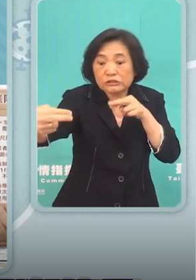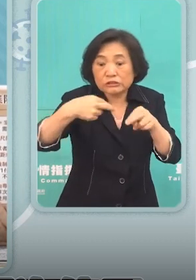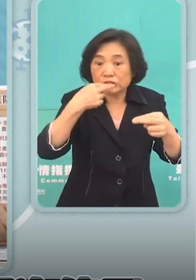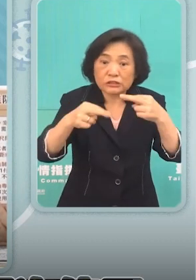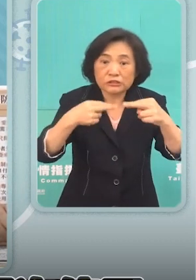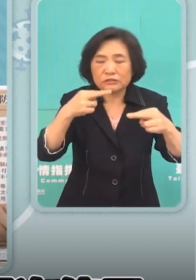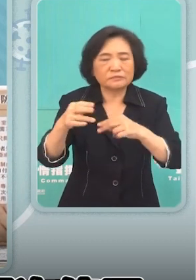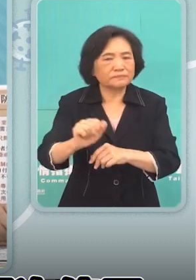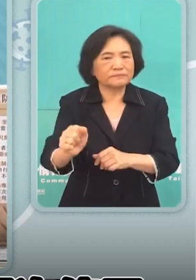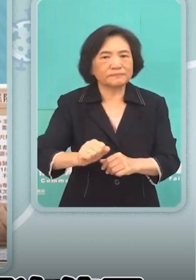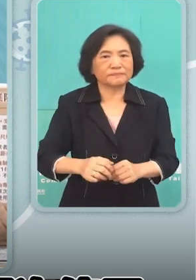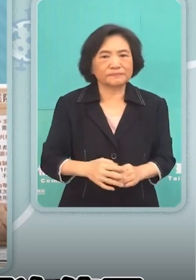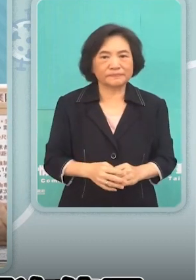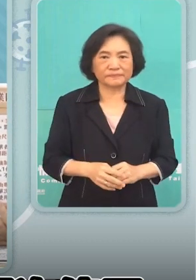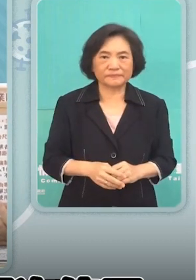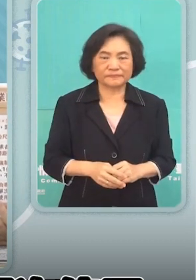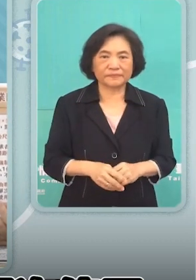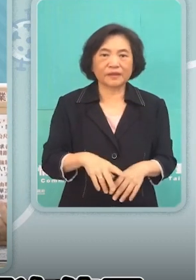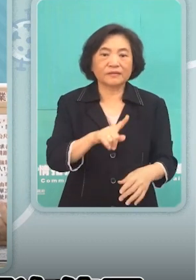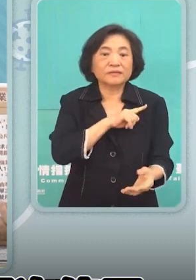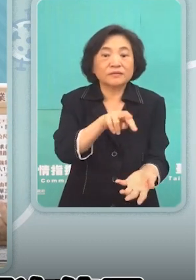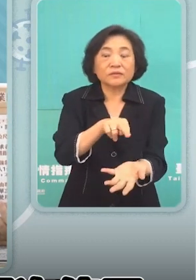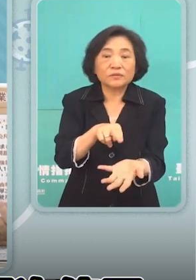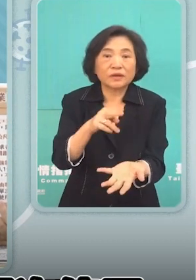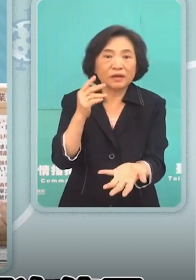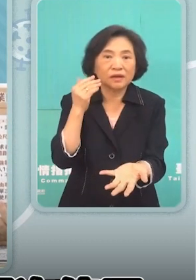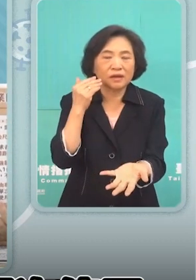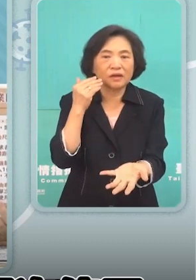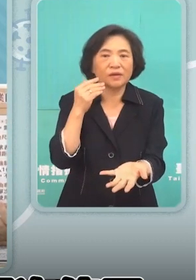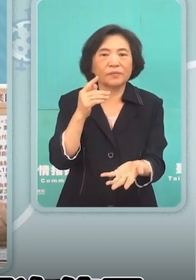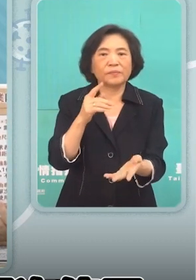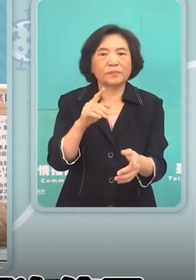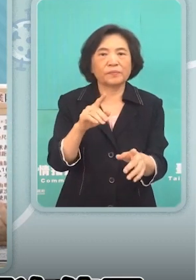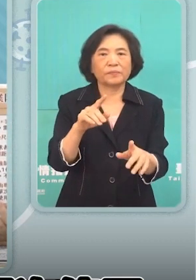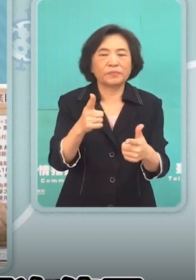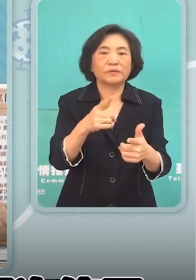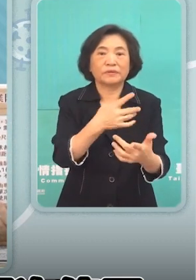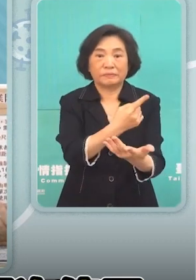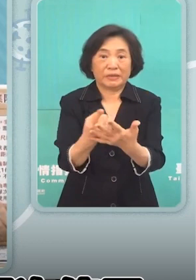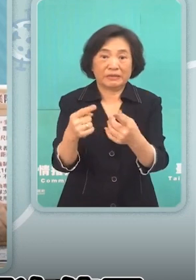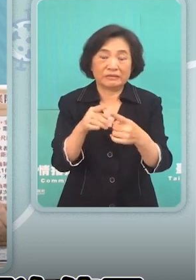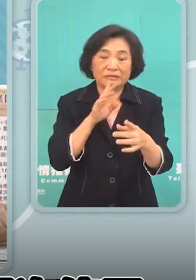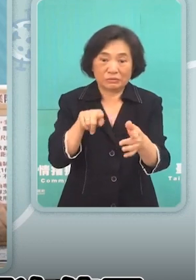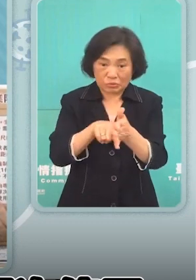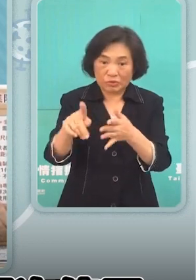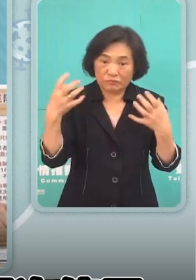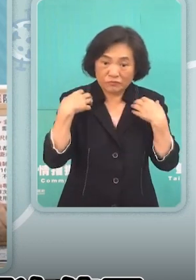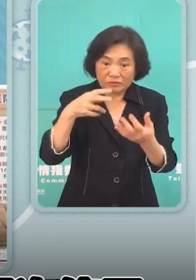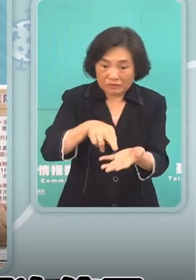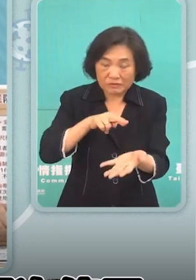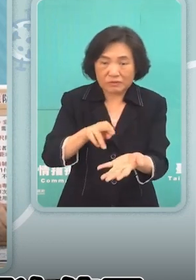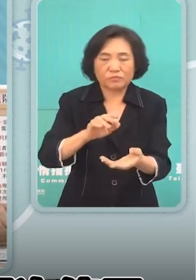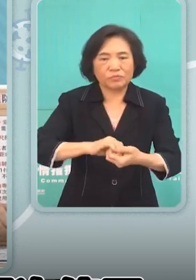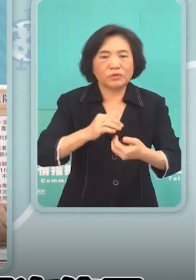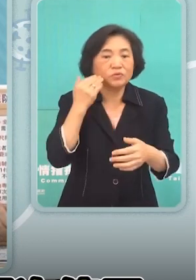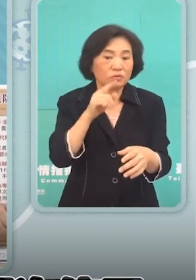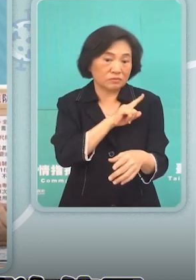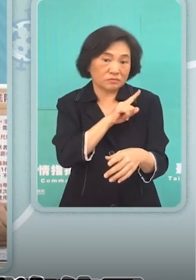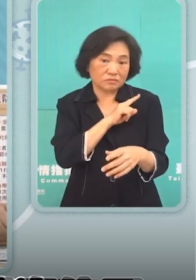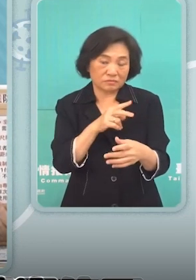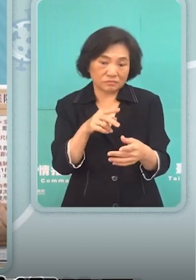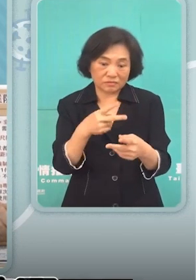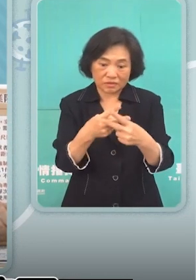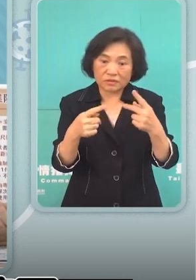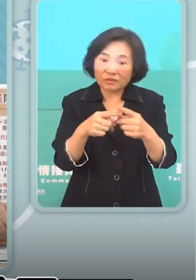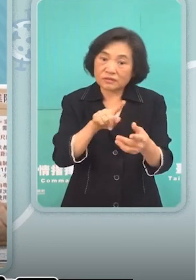共锅共炉。自助餐的话就不用说每一个摊位要有专人夹菜，那如果是顾客自行取菜